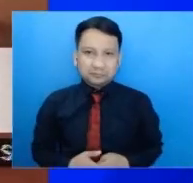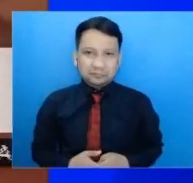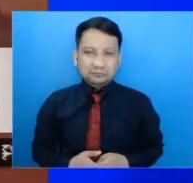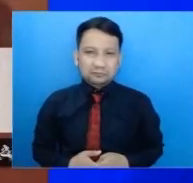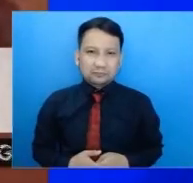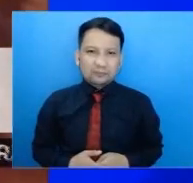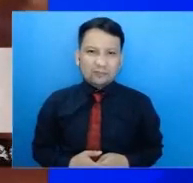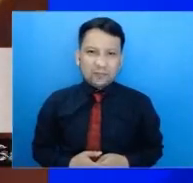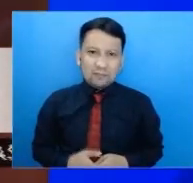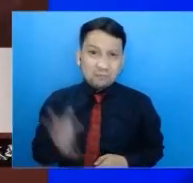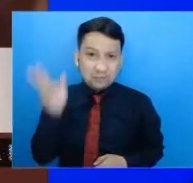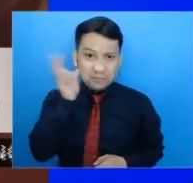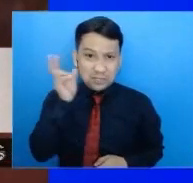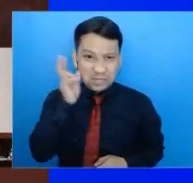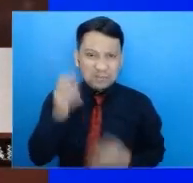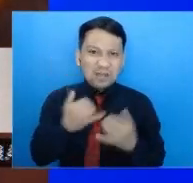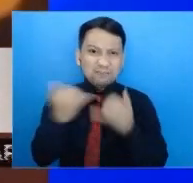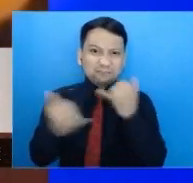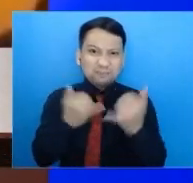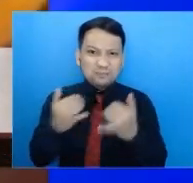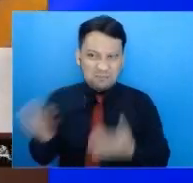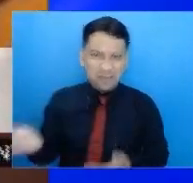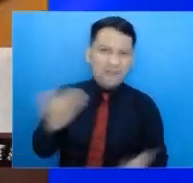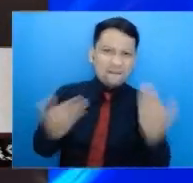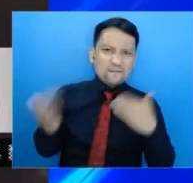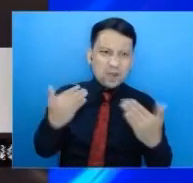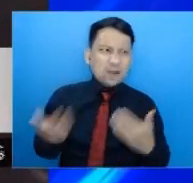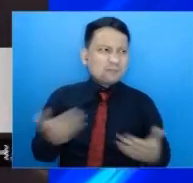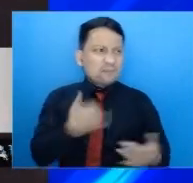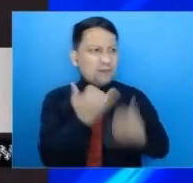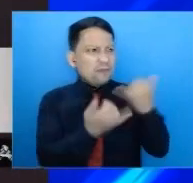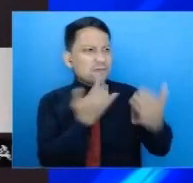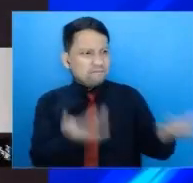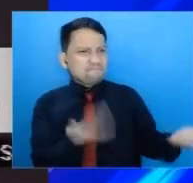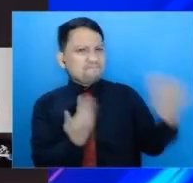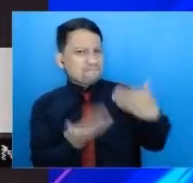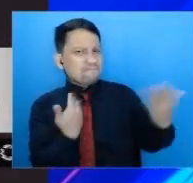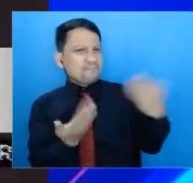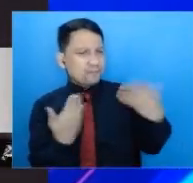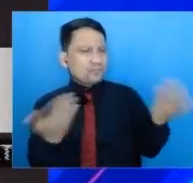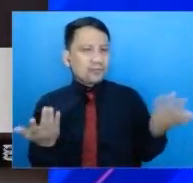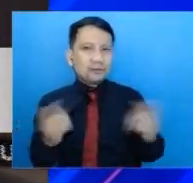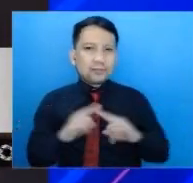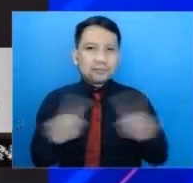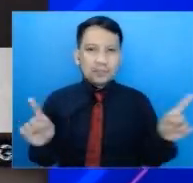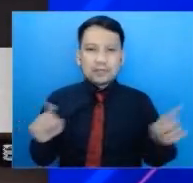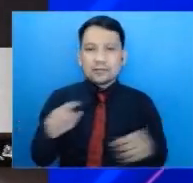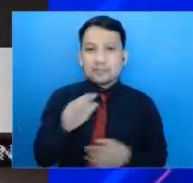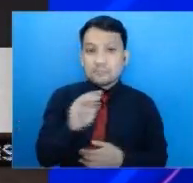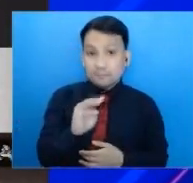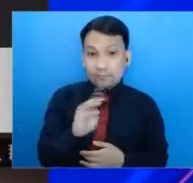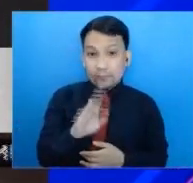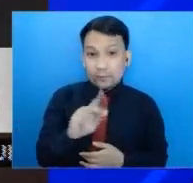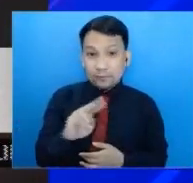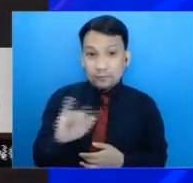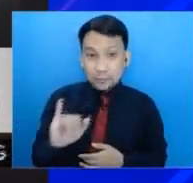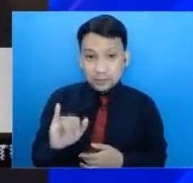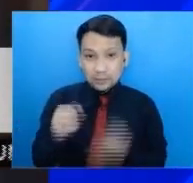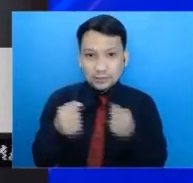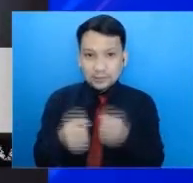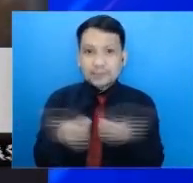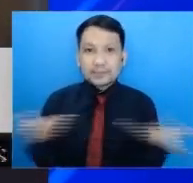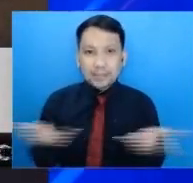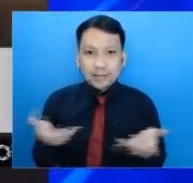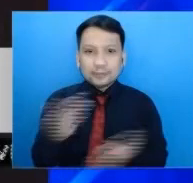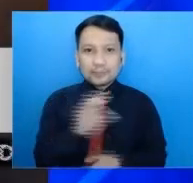Maririnig din ang sigawan at hamunan ng magkabilang grupo ng mga kabataan. Ang bahagi ito ng Emabini Street sa Caloocan, parang naging war zone sa